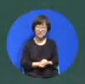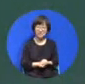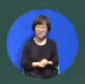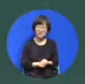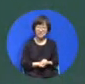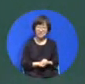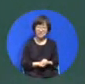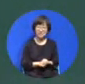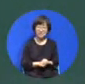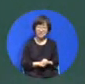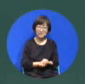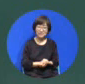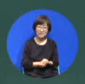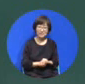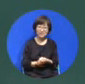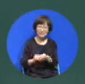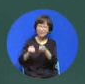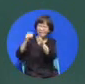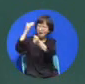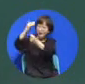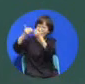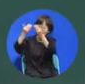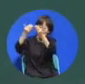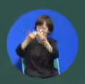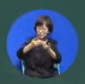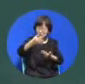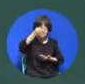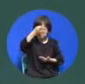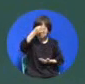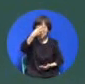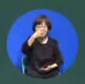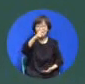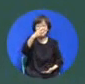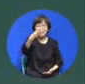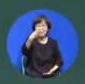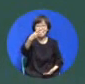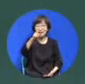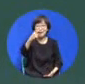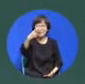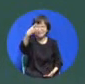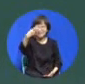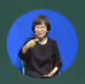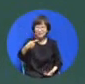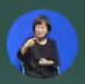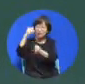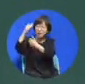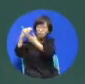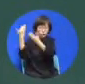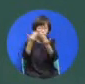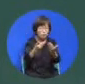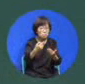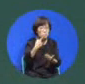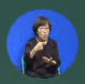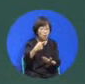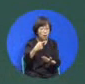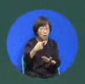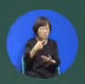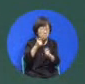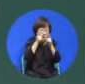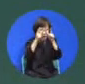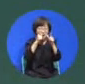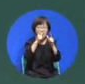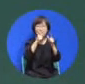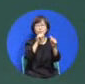mean? 하나님이 주신 달란트를 알게 만들어주라. Help them to find the talents that God has given them. 이게 끝입니다. Then it'll be